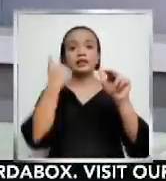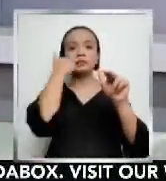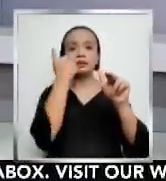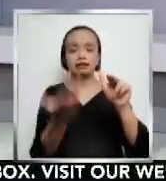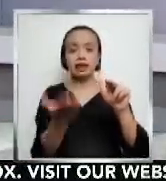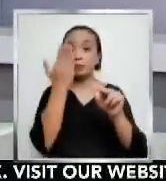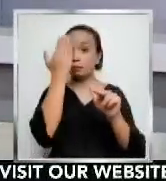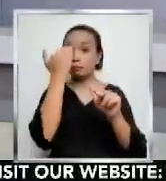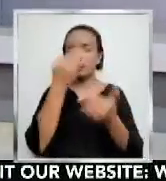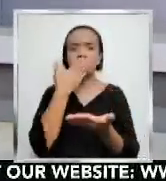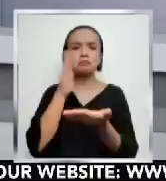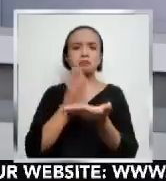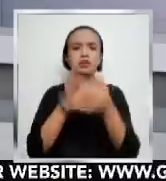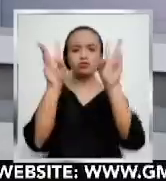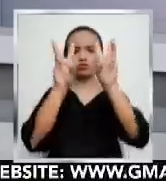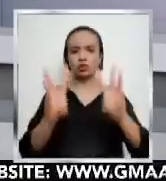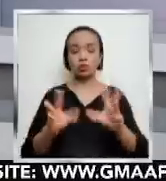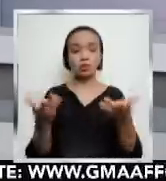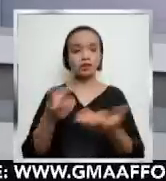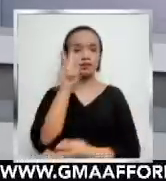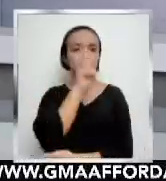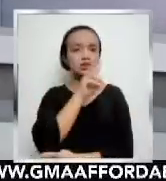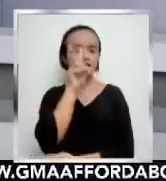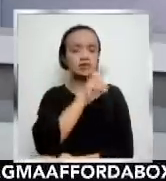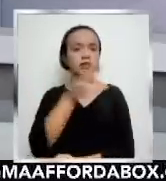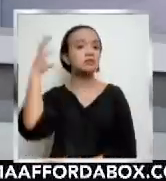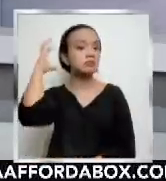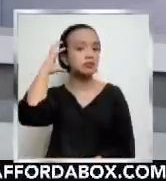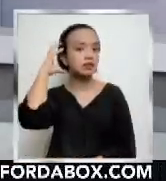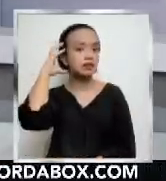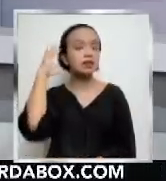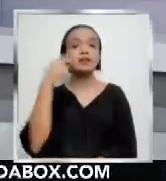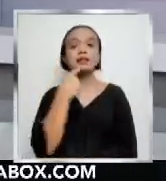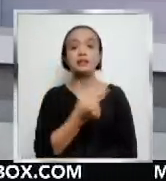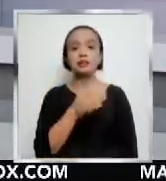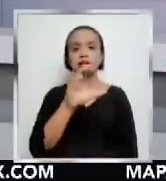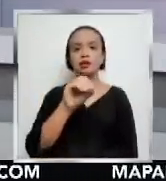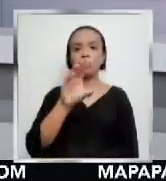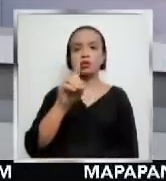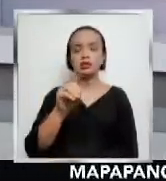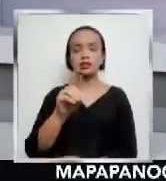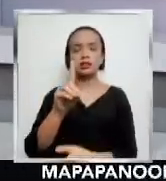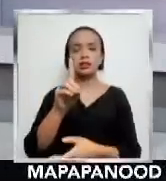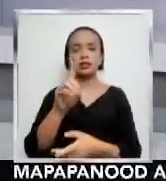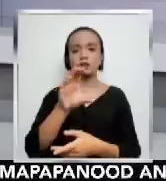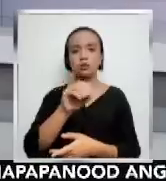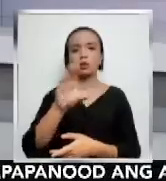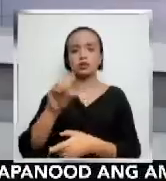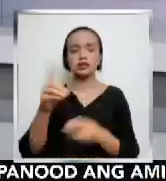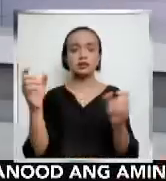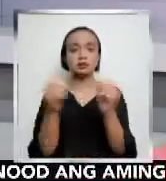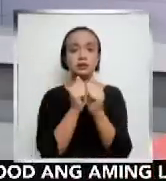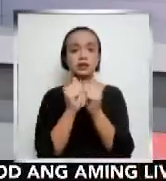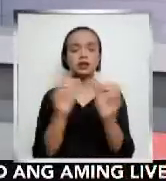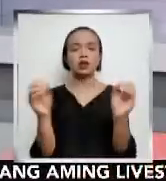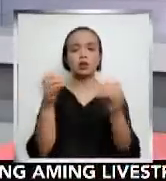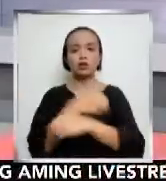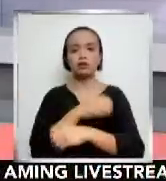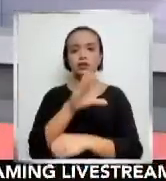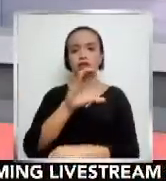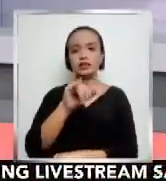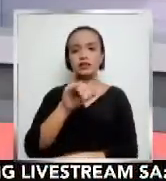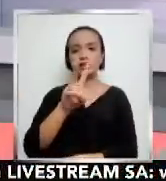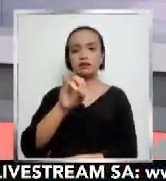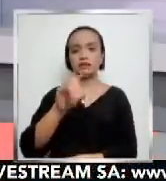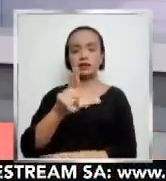at Mindanao ayon sa tala ng Office of Civil Defense o OCD. Patuloy raw na nakamonitor ang Pangulo at agad magpapadala